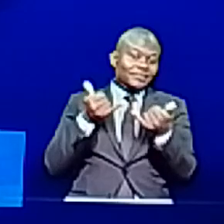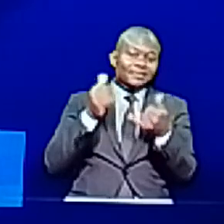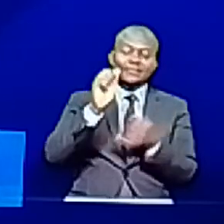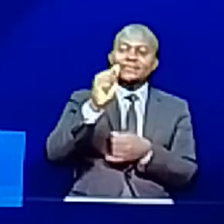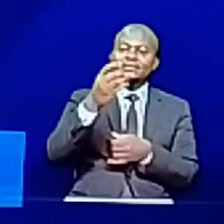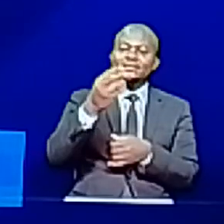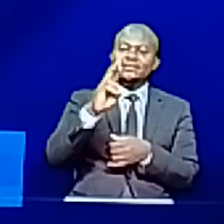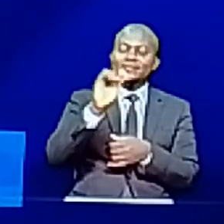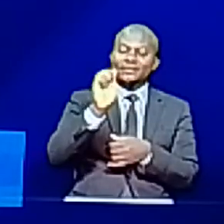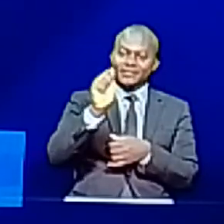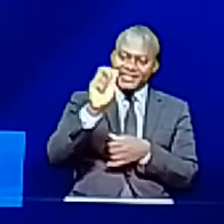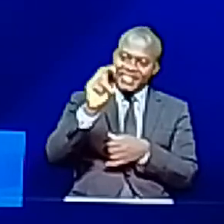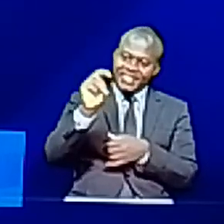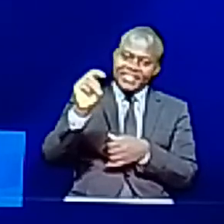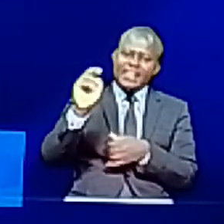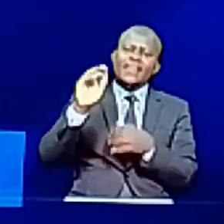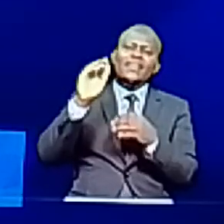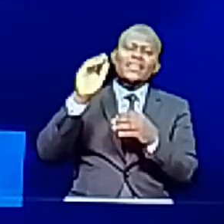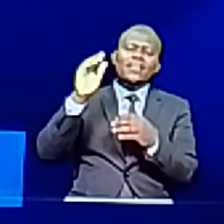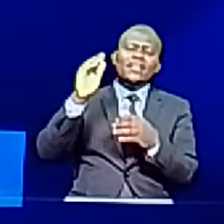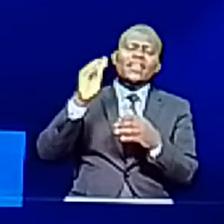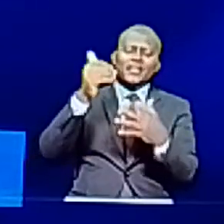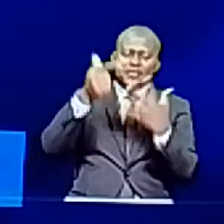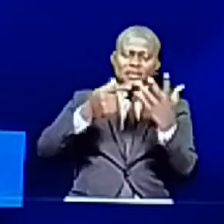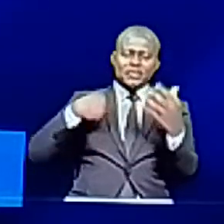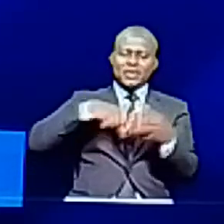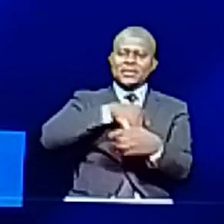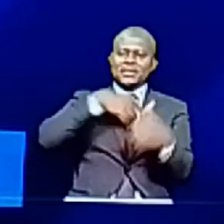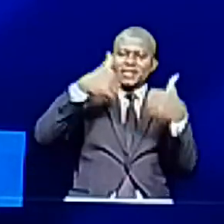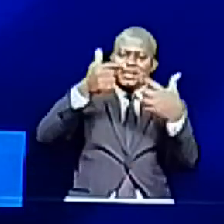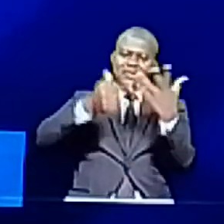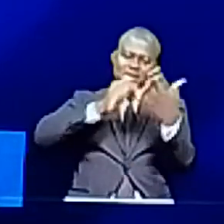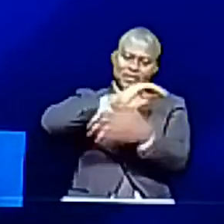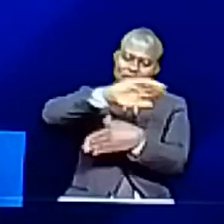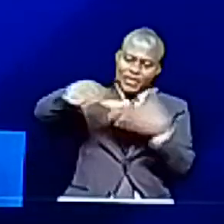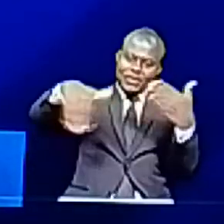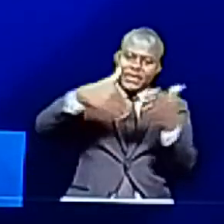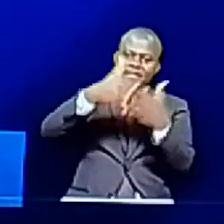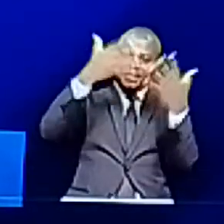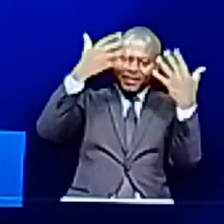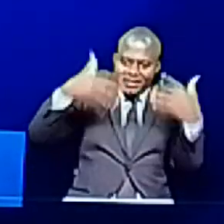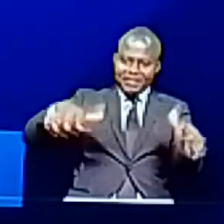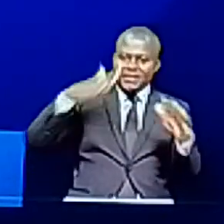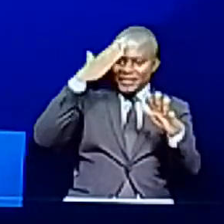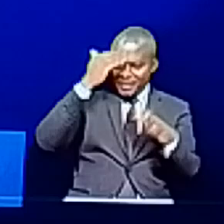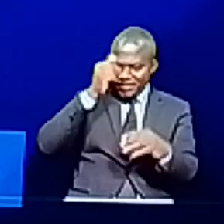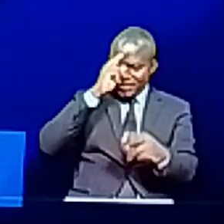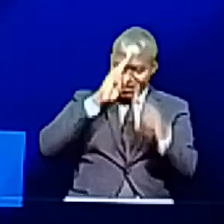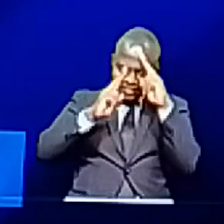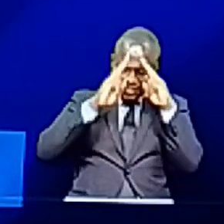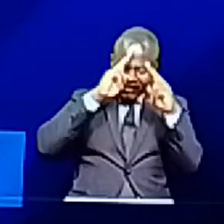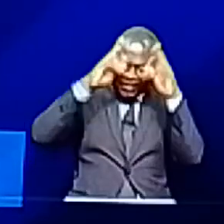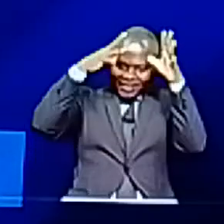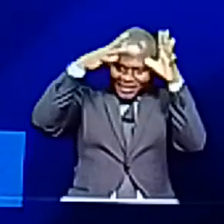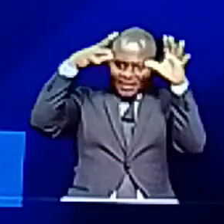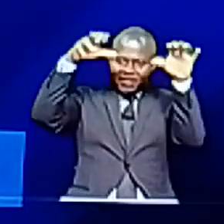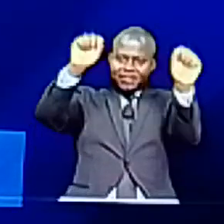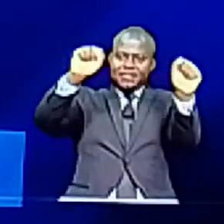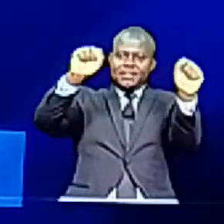turi neza ibyo byose byararangiye kubera wowe nyakubahwa perezida wa repubulika